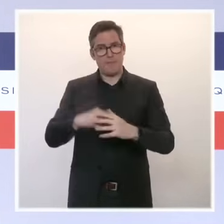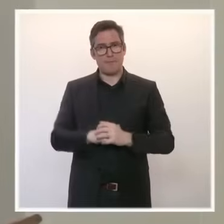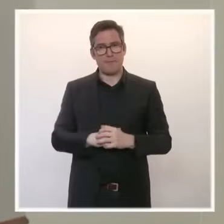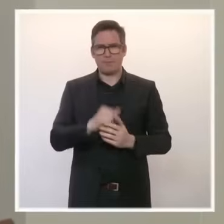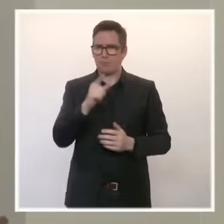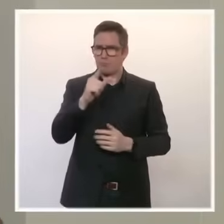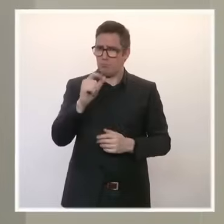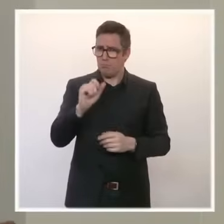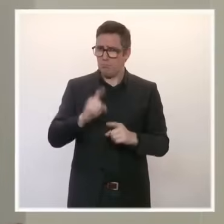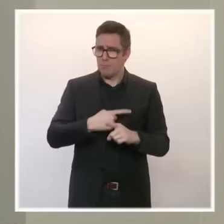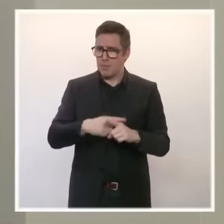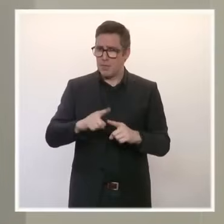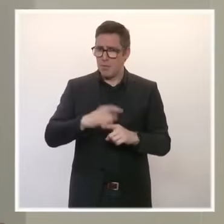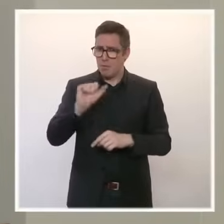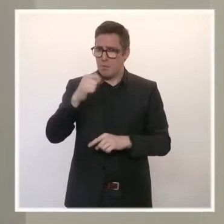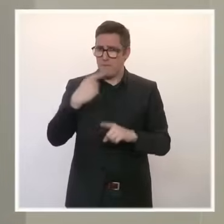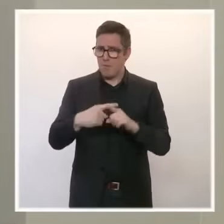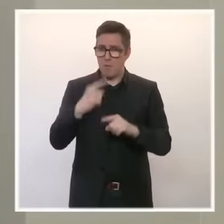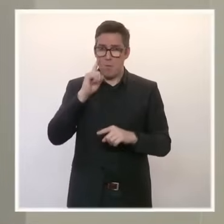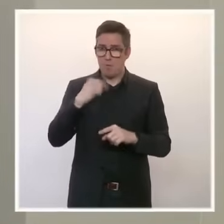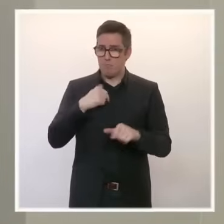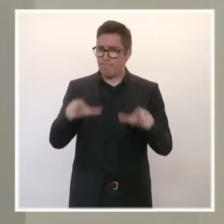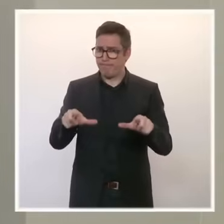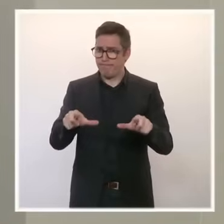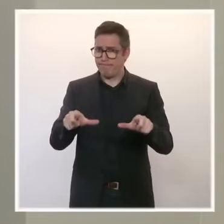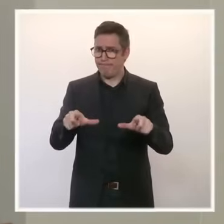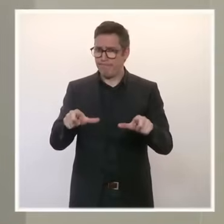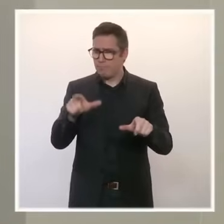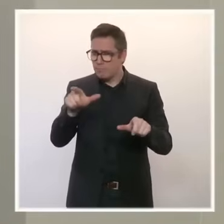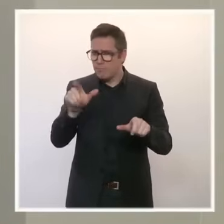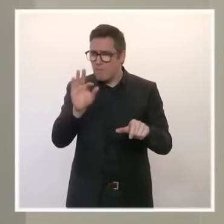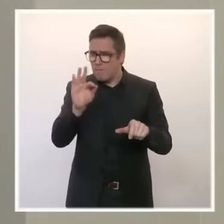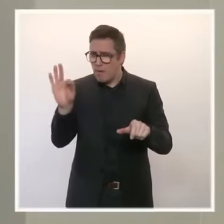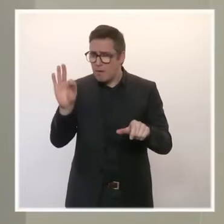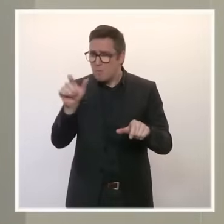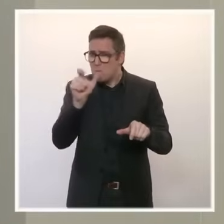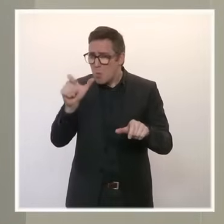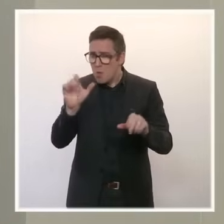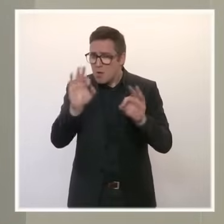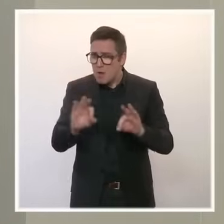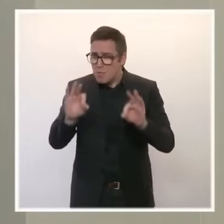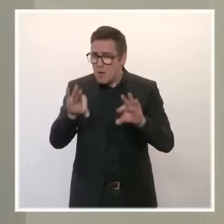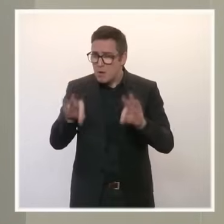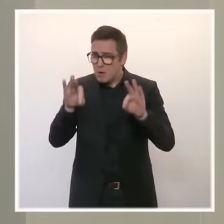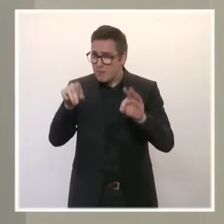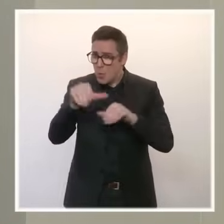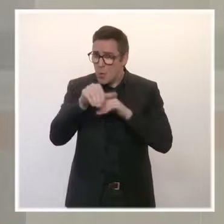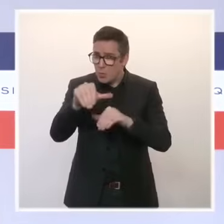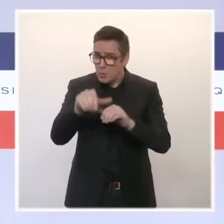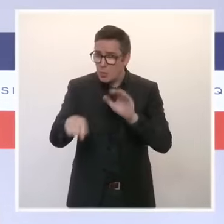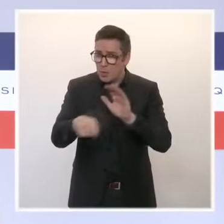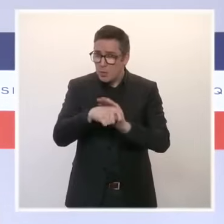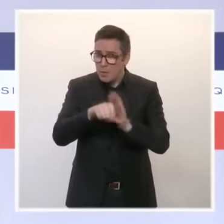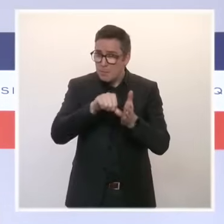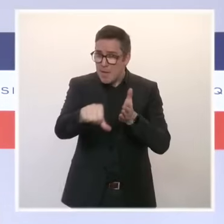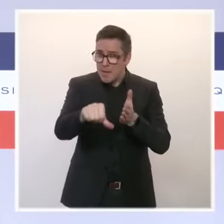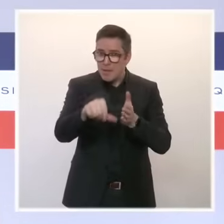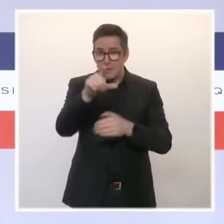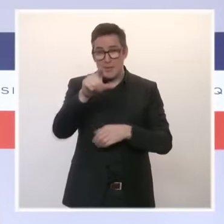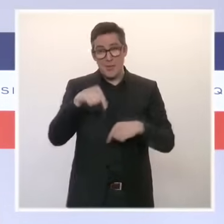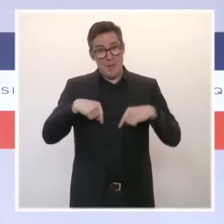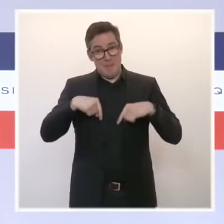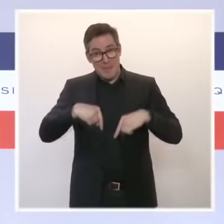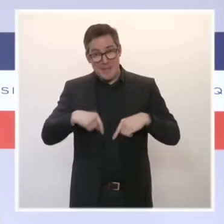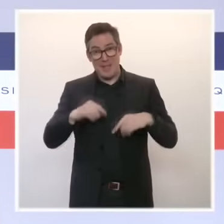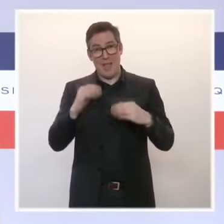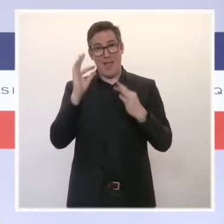C'est la première fois que j'entends, et je suis de très près le dossier, c'est la première fois que j'entends que la France n'a pas suspendu ses contributions. Le ministre des Affaires étrangères s'est prononcé